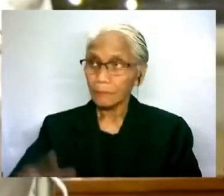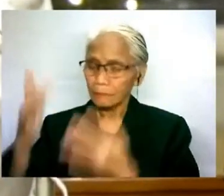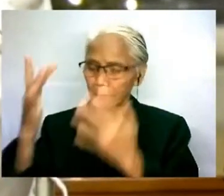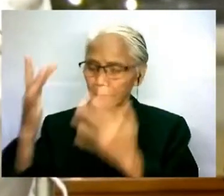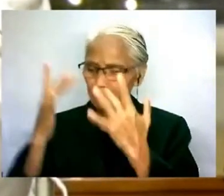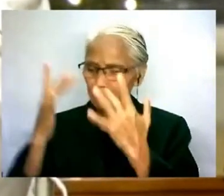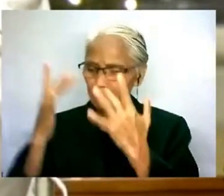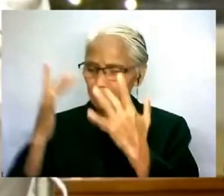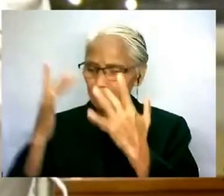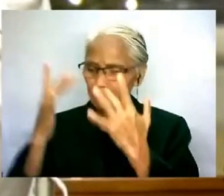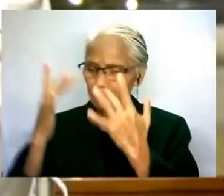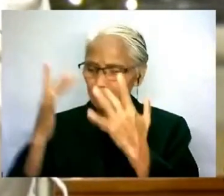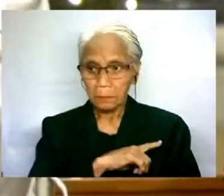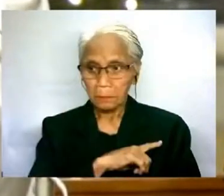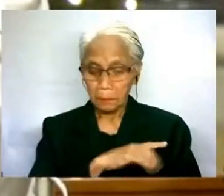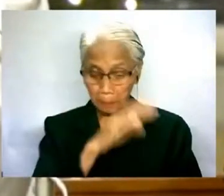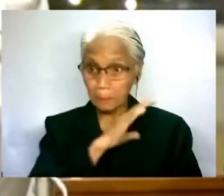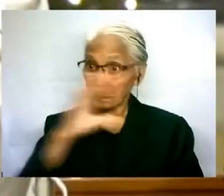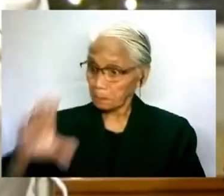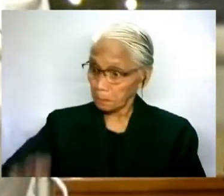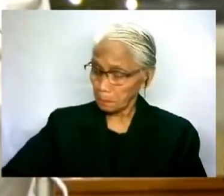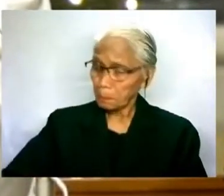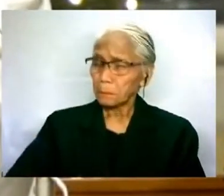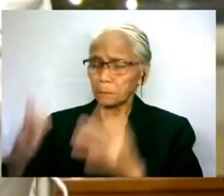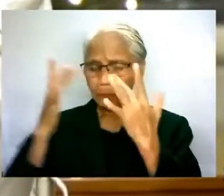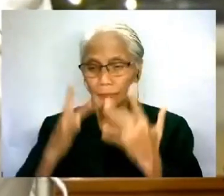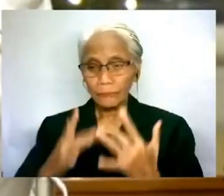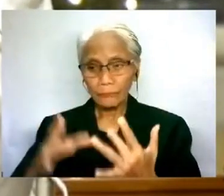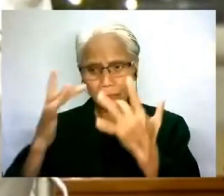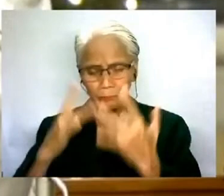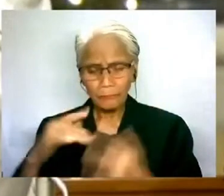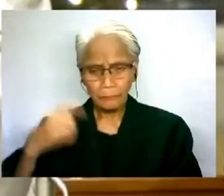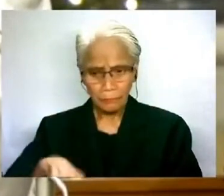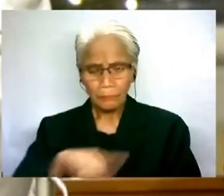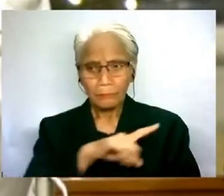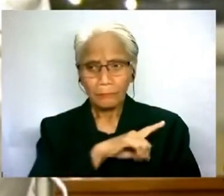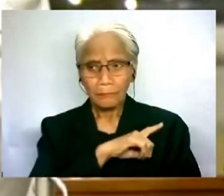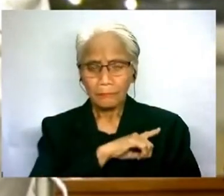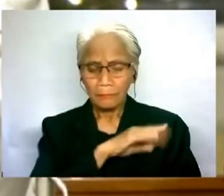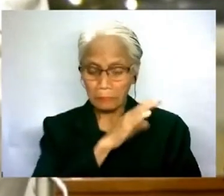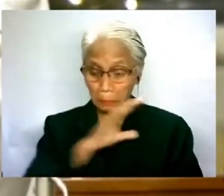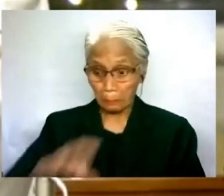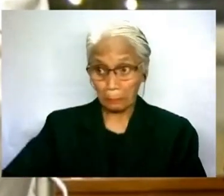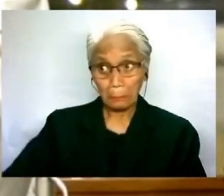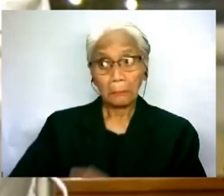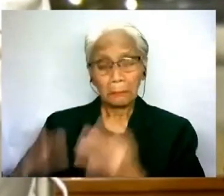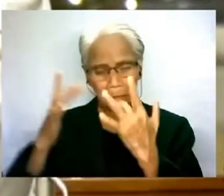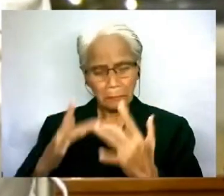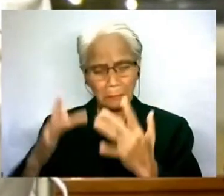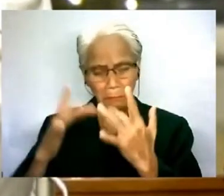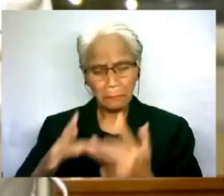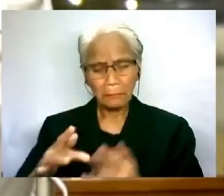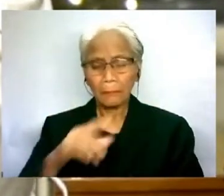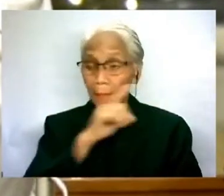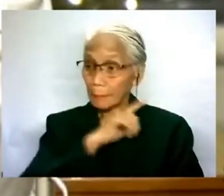Kristo, kaawaan mo kami. Kristo, kaawaan mo kami. Panginoon, kaawaan mo